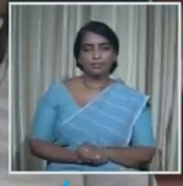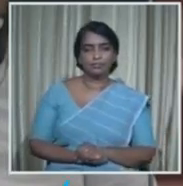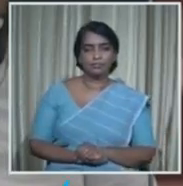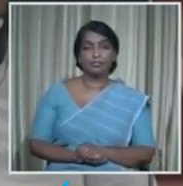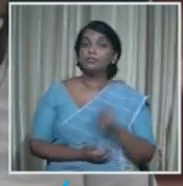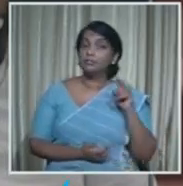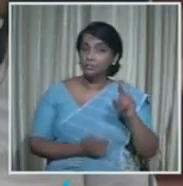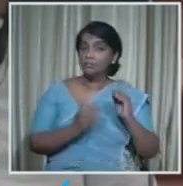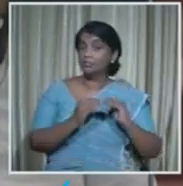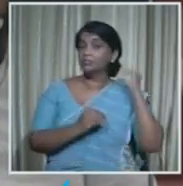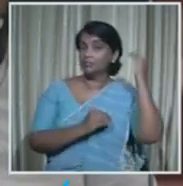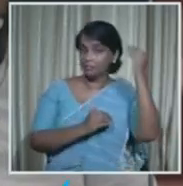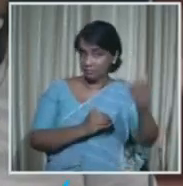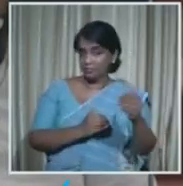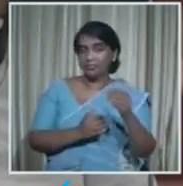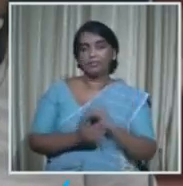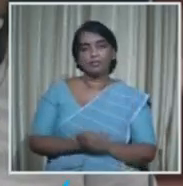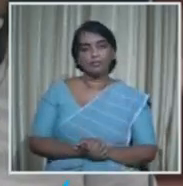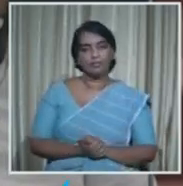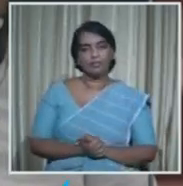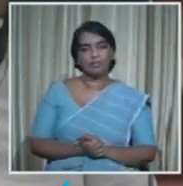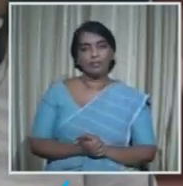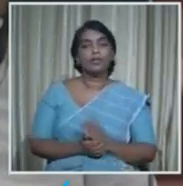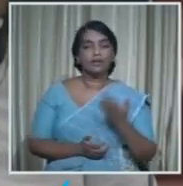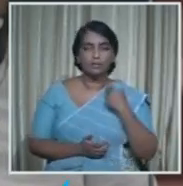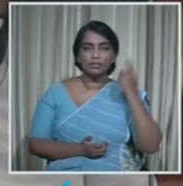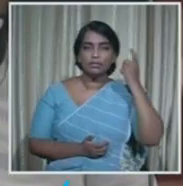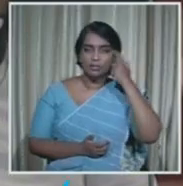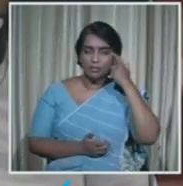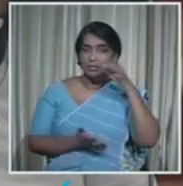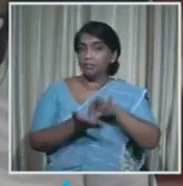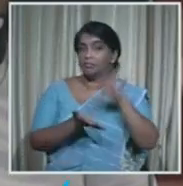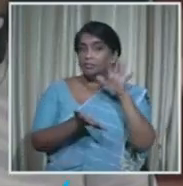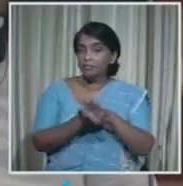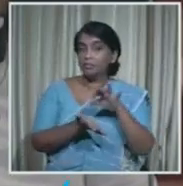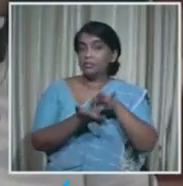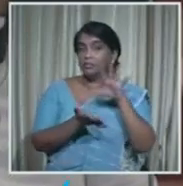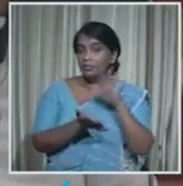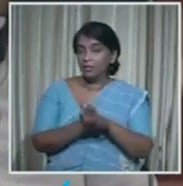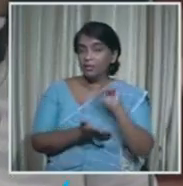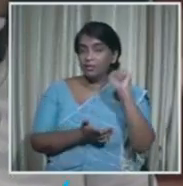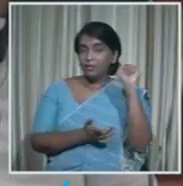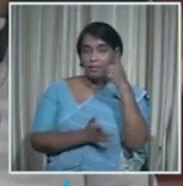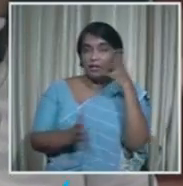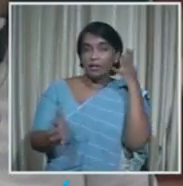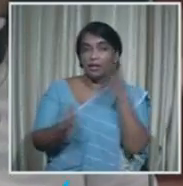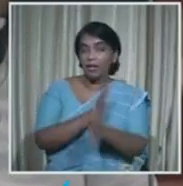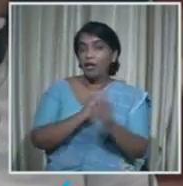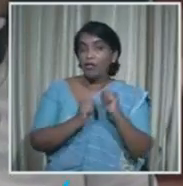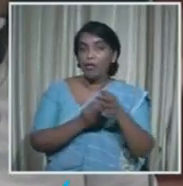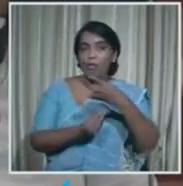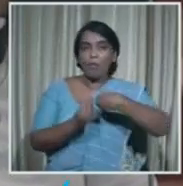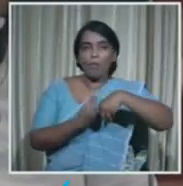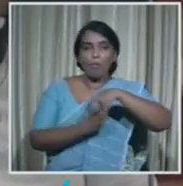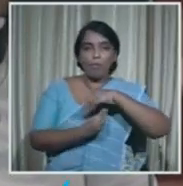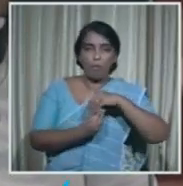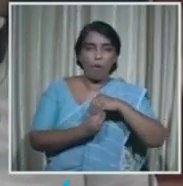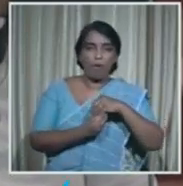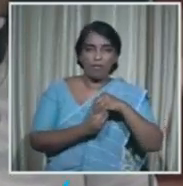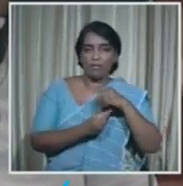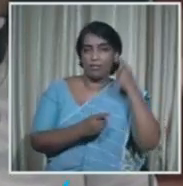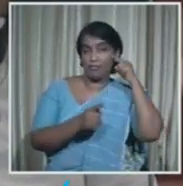etanin ehata api dannawa gatta teendu teerana wala palaweniyatama waradune api gatta pohora sambandhayen teendu